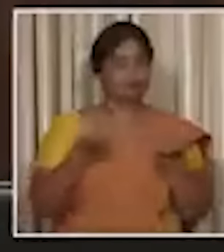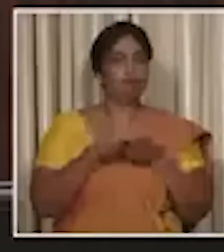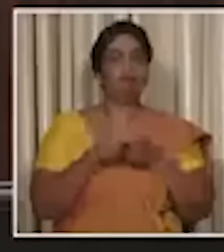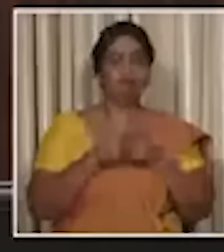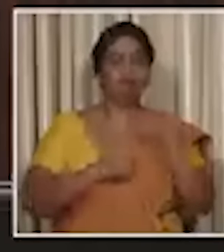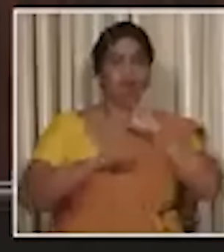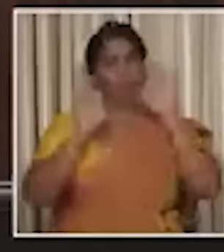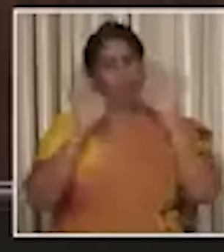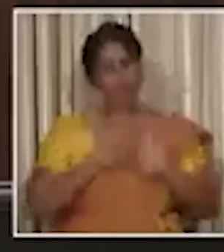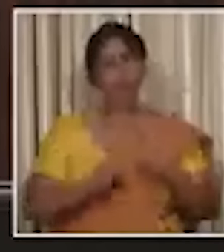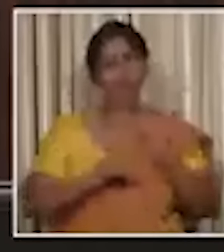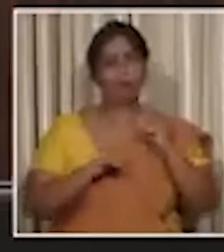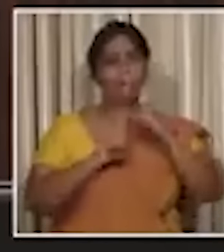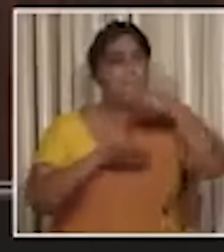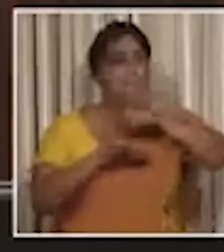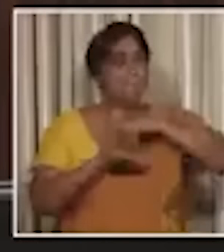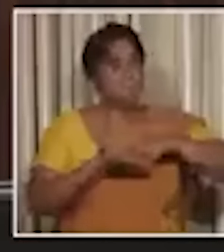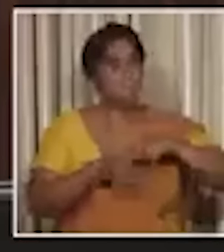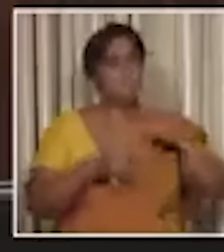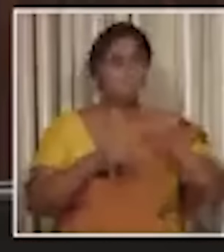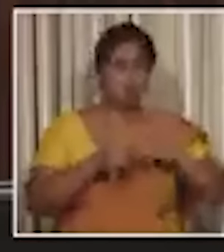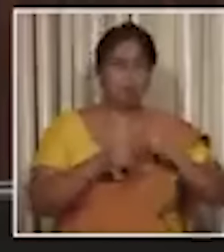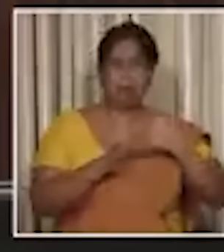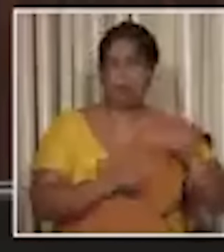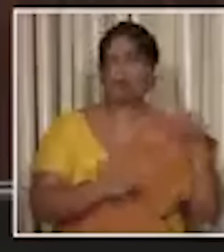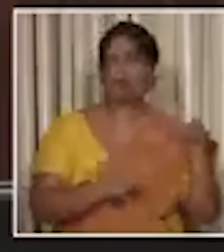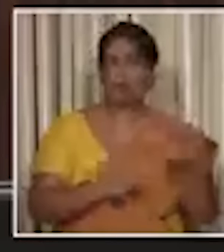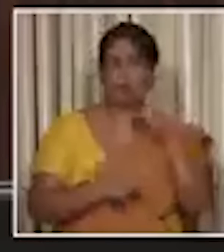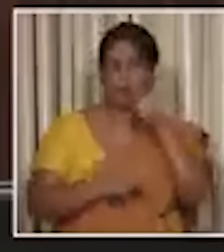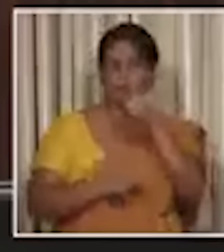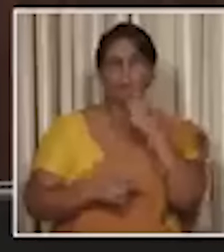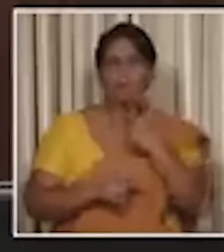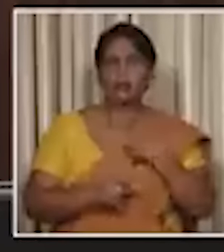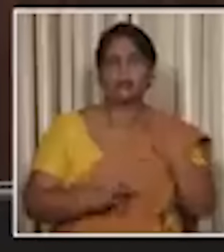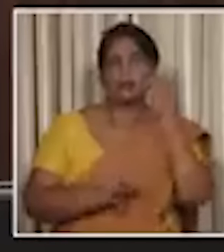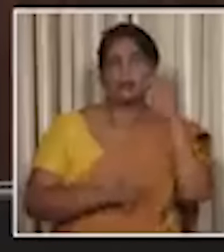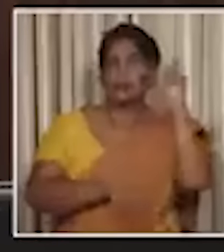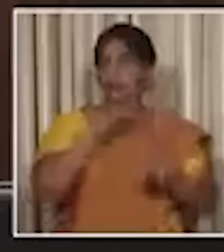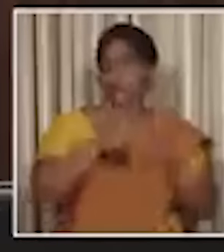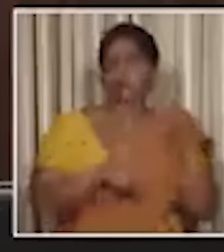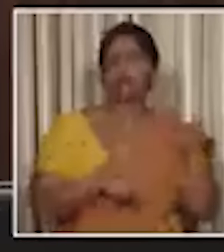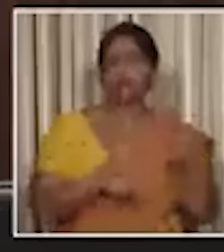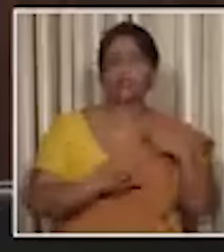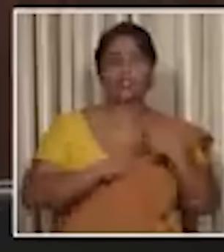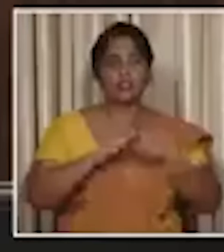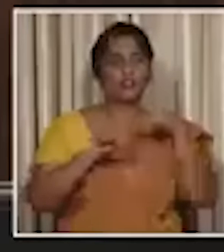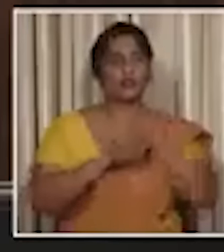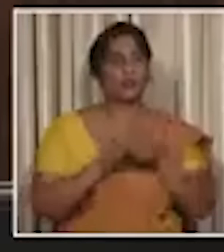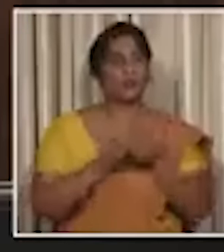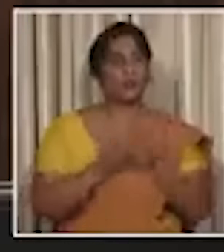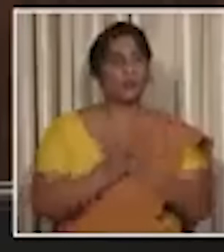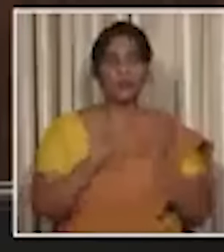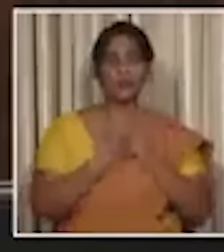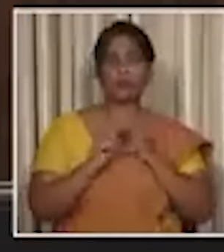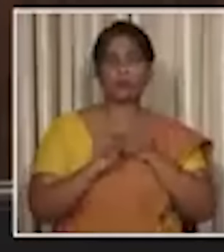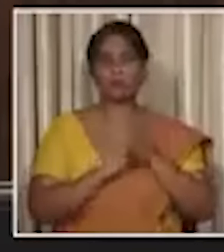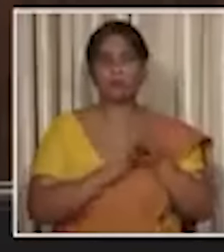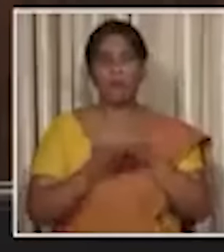கலாச்சாரமும் பலர் மத்தியில் இருக்கின்றது. நாட்டை கைவிட்டு செல்கின்ற கலாச்சாரத்துக்கு பதிலாக எமது நாட்டில் இருந்துகின்ற